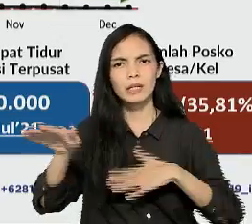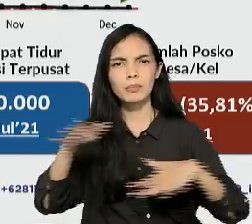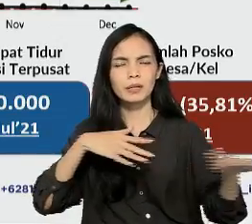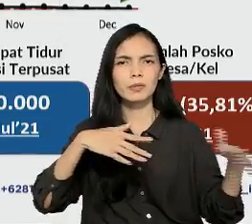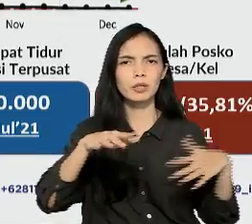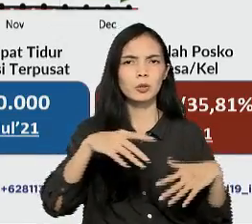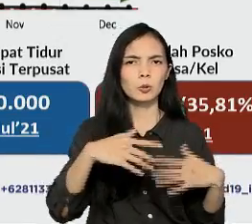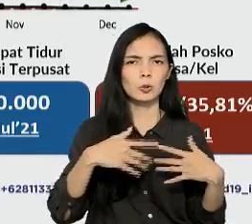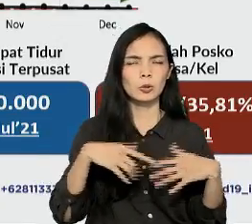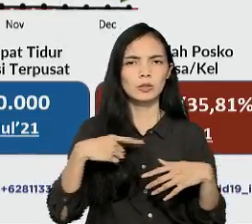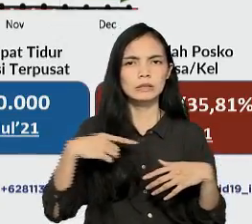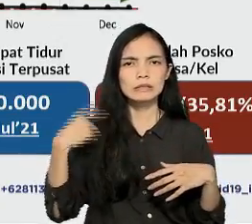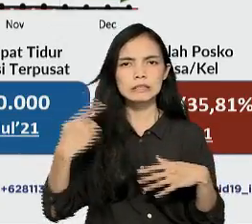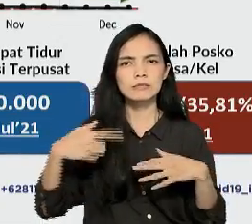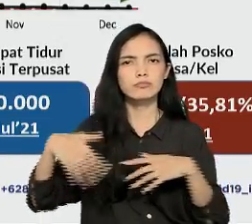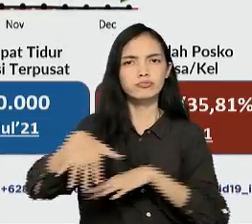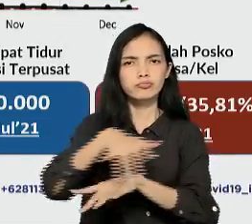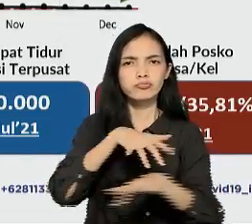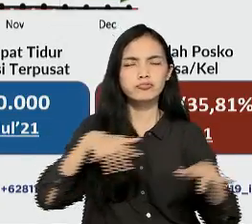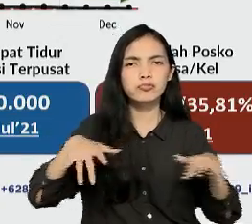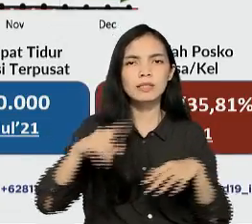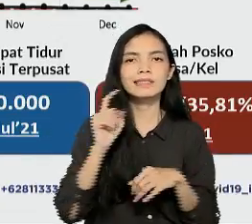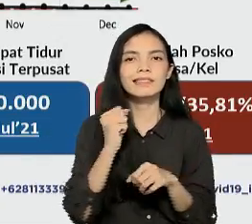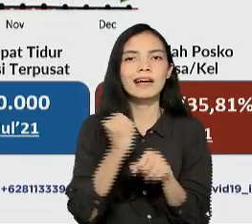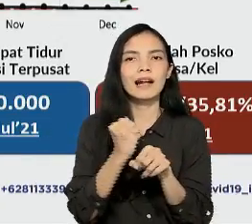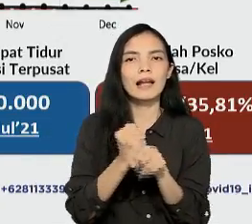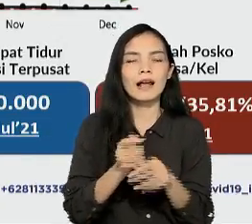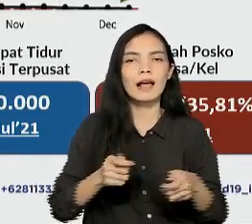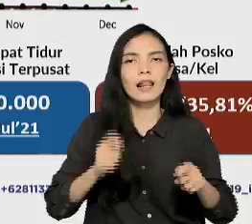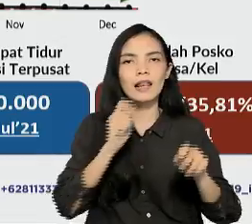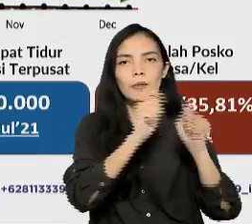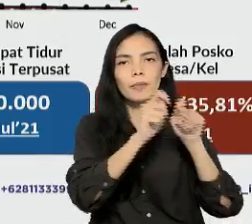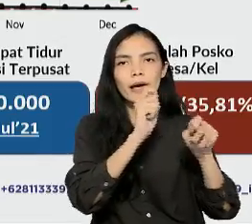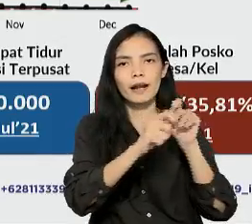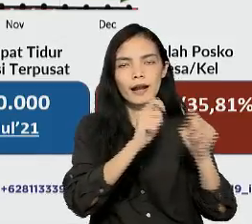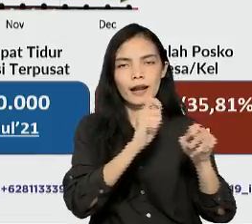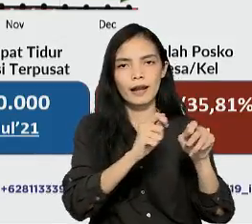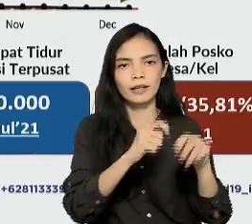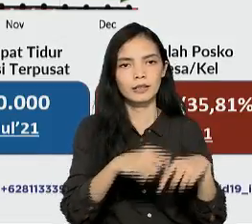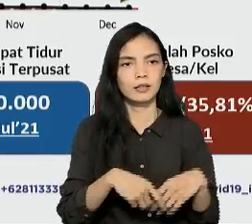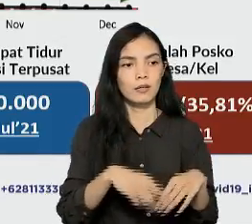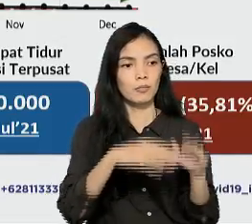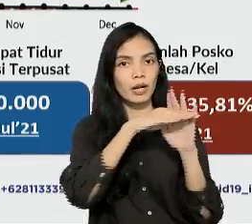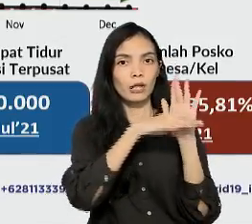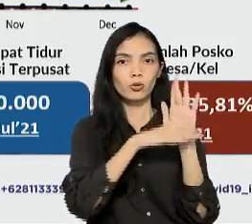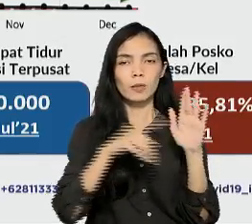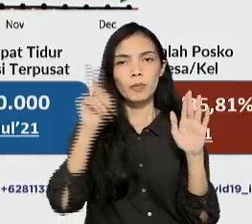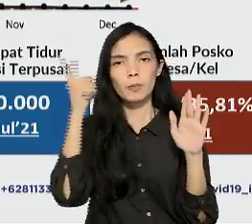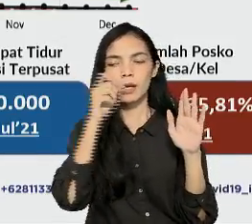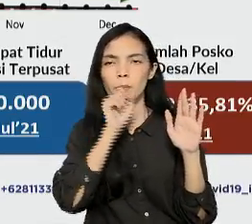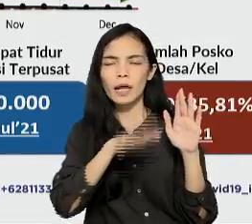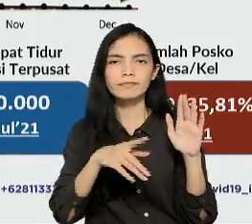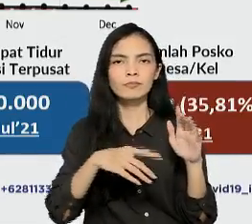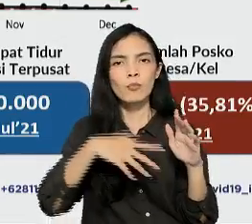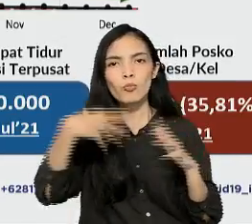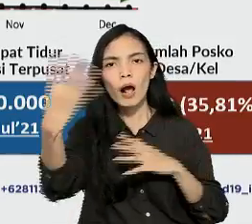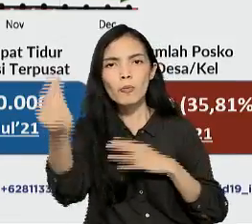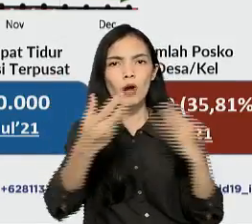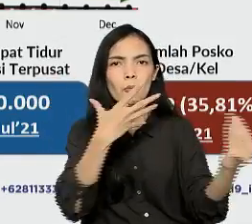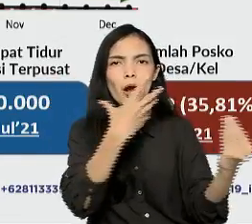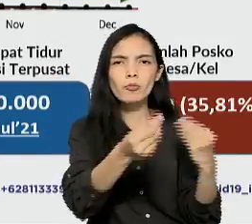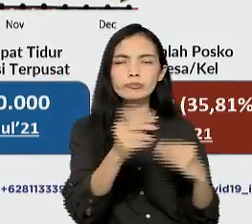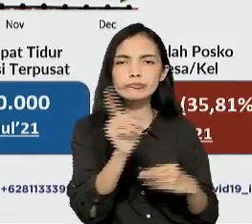selama periode Idul Fitri. Kebijakan peniadaan mudik nyatanya tidak cukup dalam